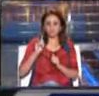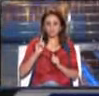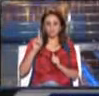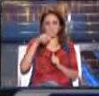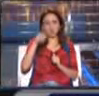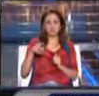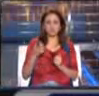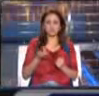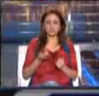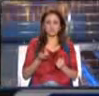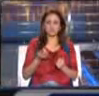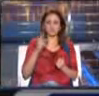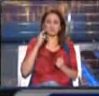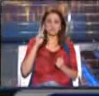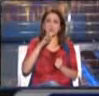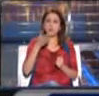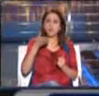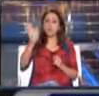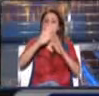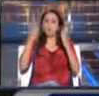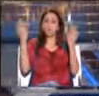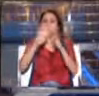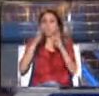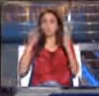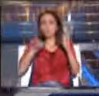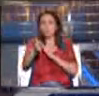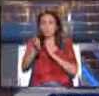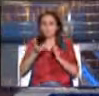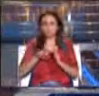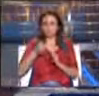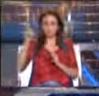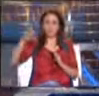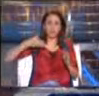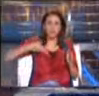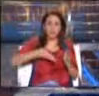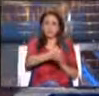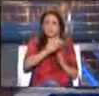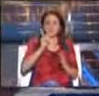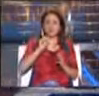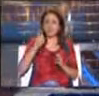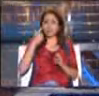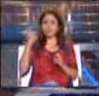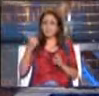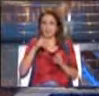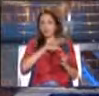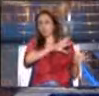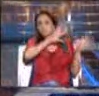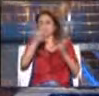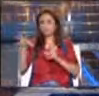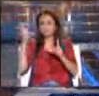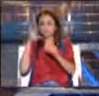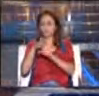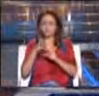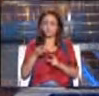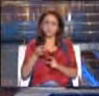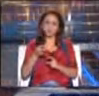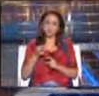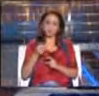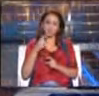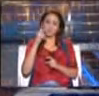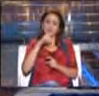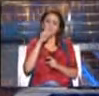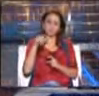الضيوف. لا بس برضه دخول الاوض وقولوا لهم ان انتوا لو نزلتوا هيعتدى عليكم، ده كان سليم. لا طبعا غلط كل ده، انا بتكلم غلط. لا لا لا ترد